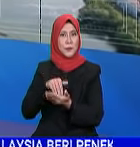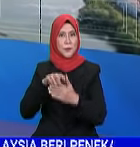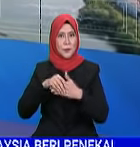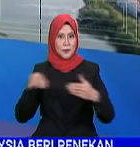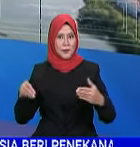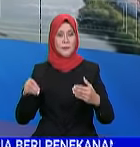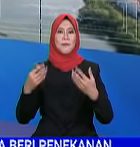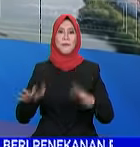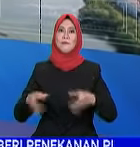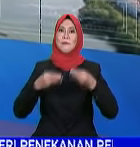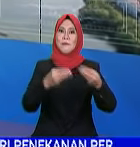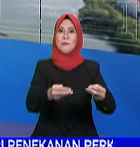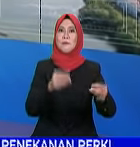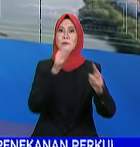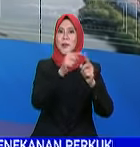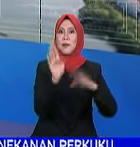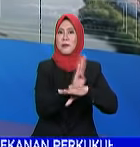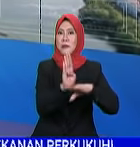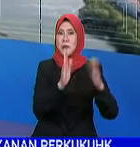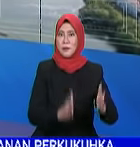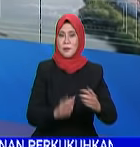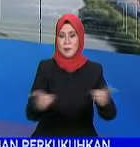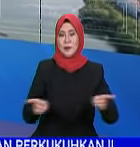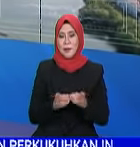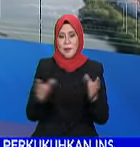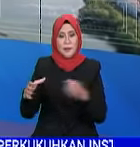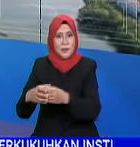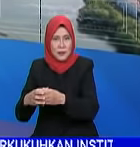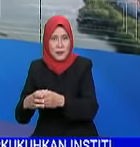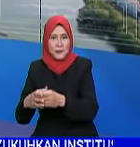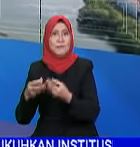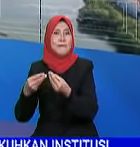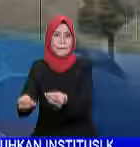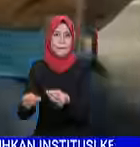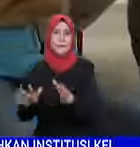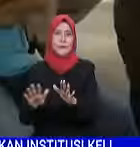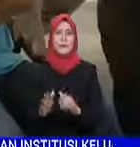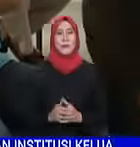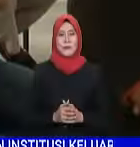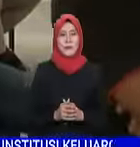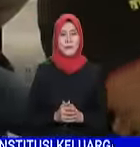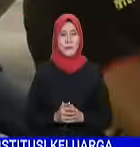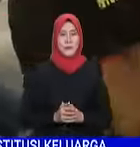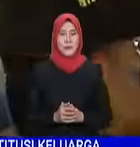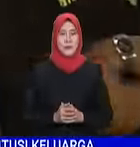RM640,000 telah pun diberikan kepada pengusaha di daerah kecil berkenaan.